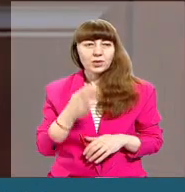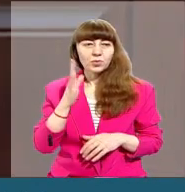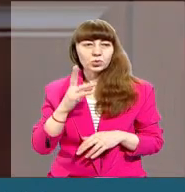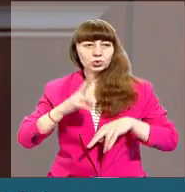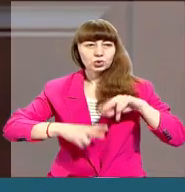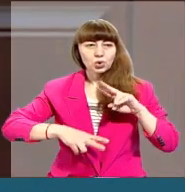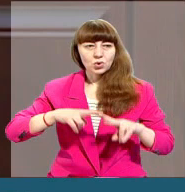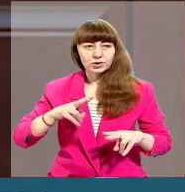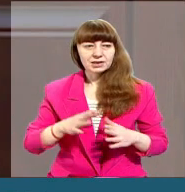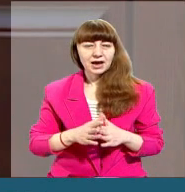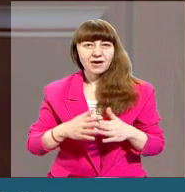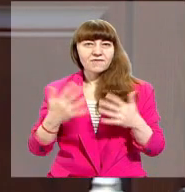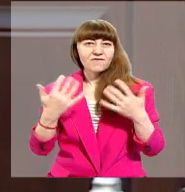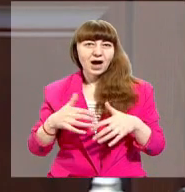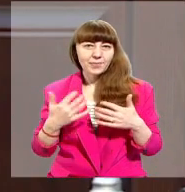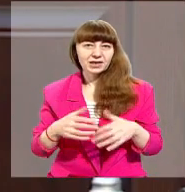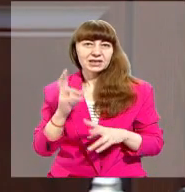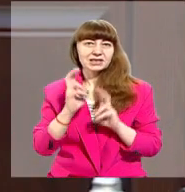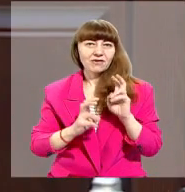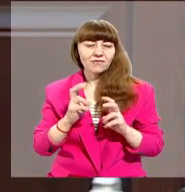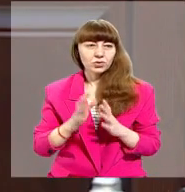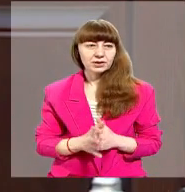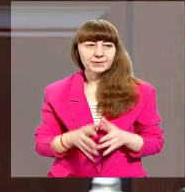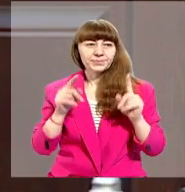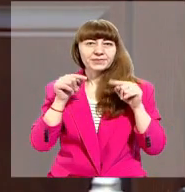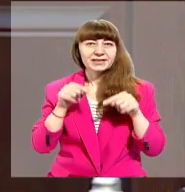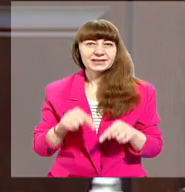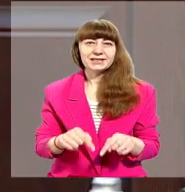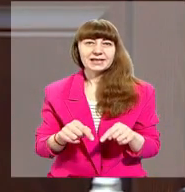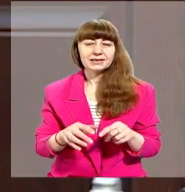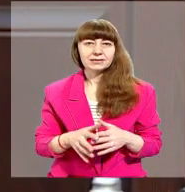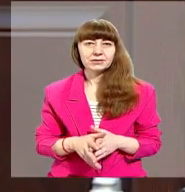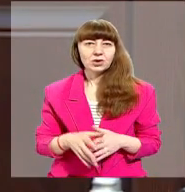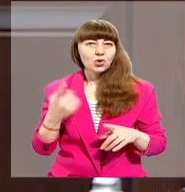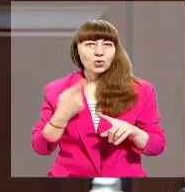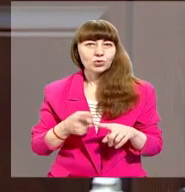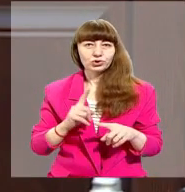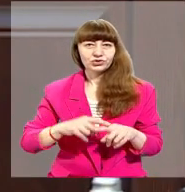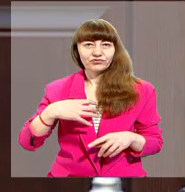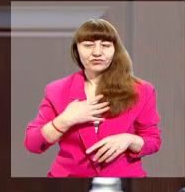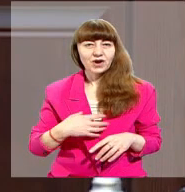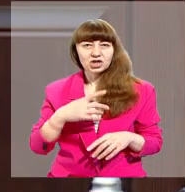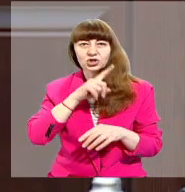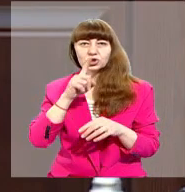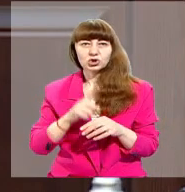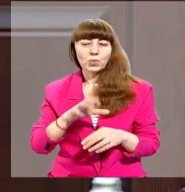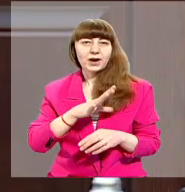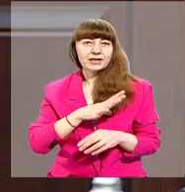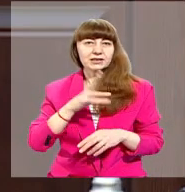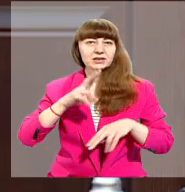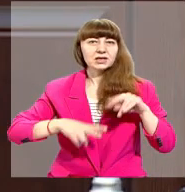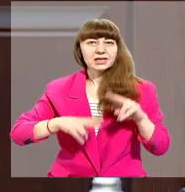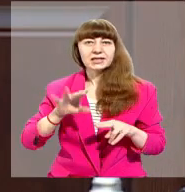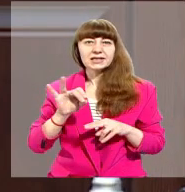строиться фабрики, заводы. И здесь очень важно, чтобы они строились